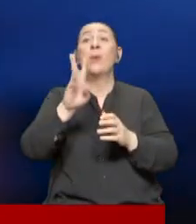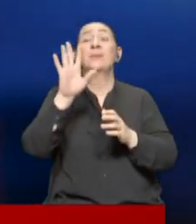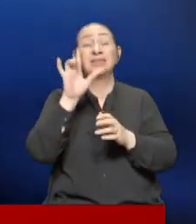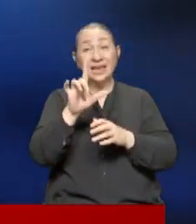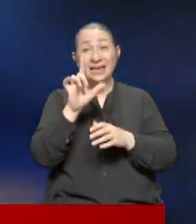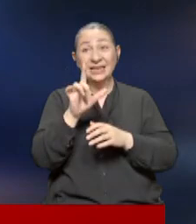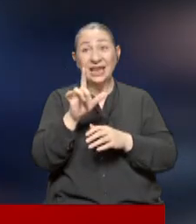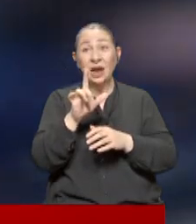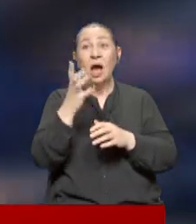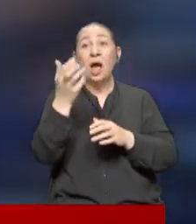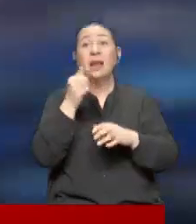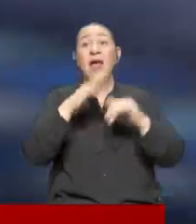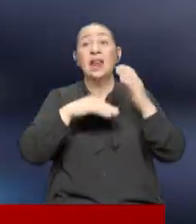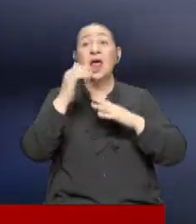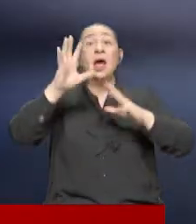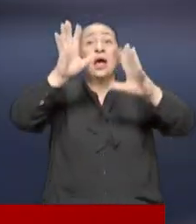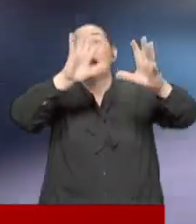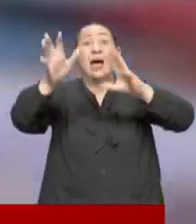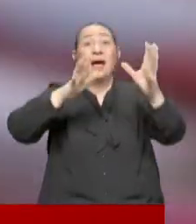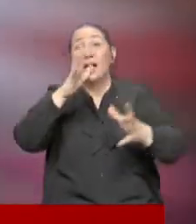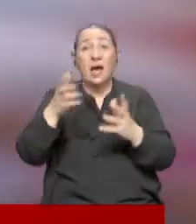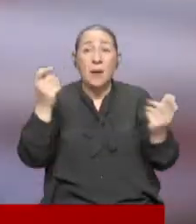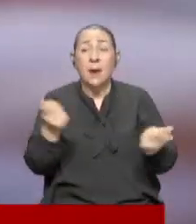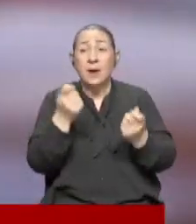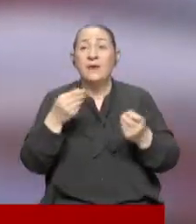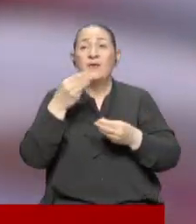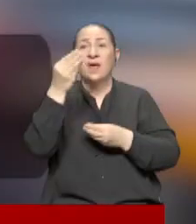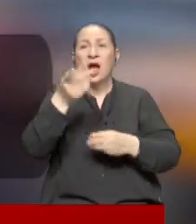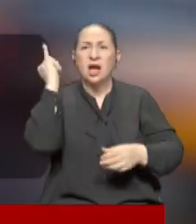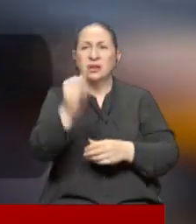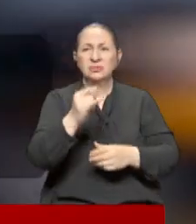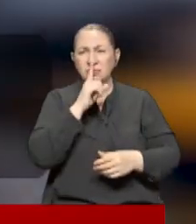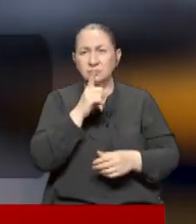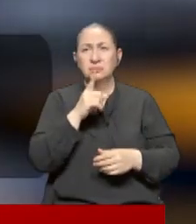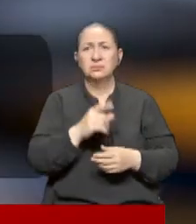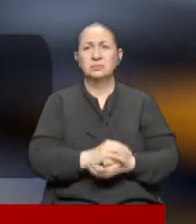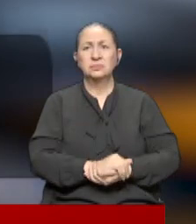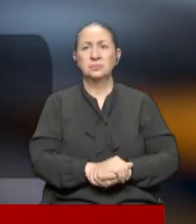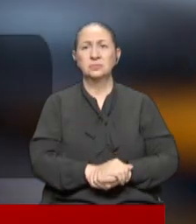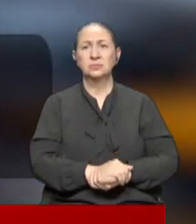eli görmesi gerekirken alan Eller havada Asılı Kaldı veren Eller azarladı